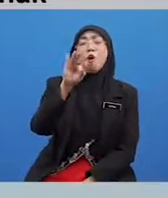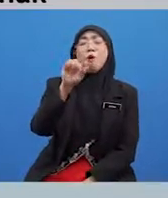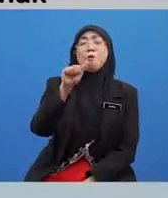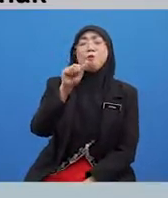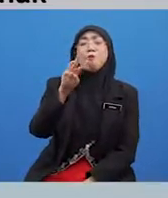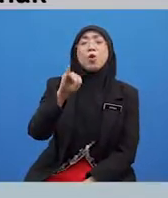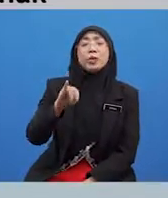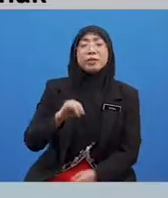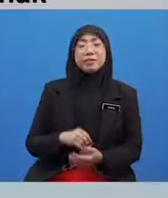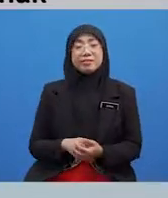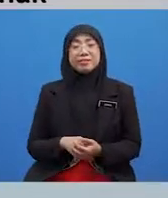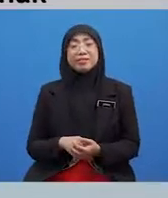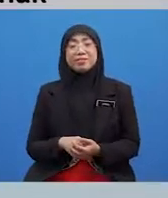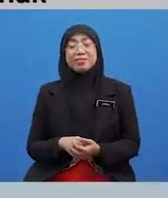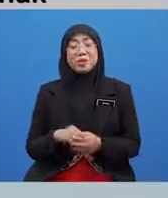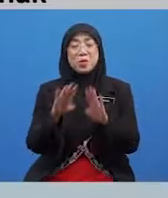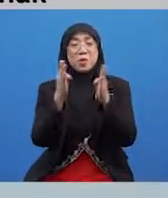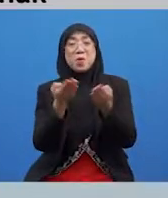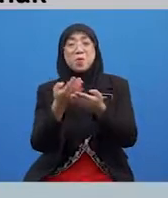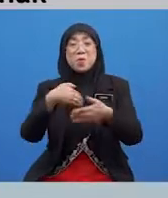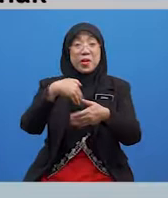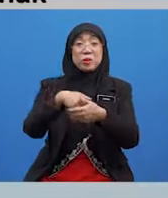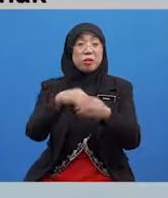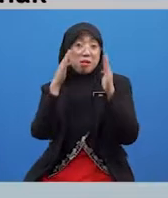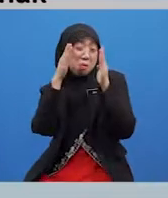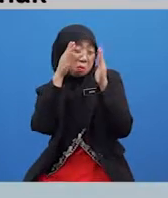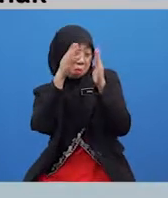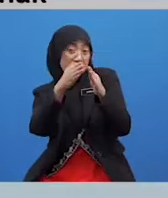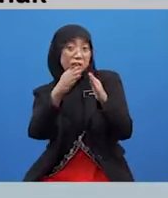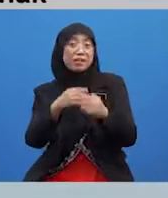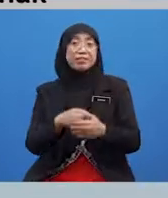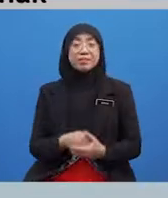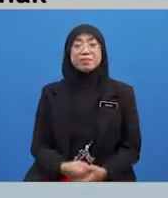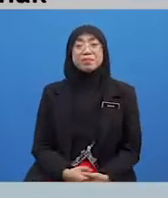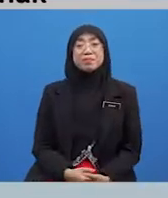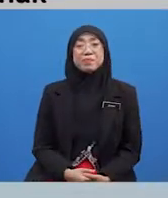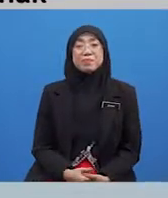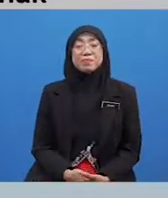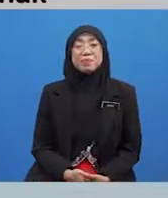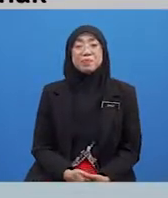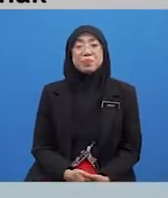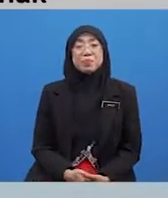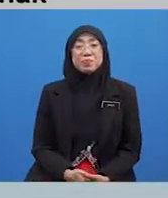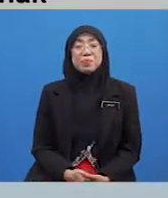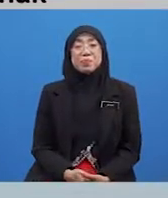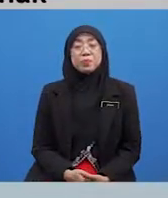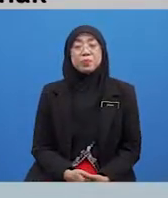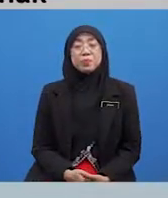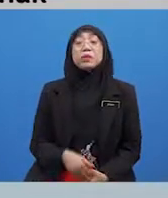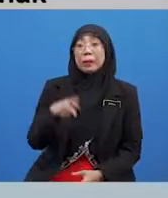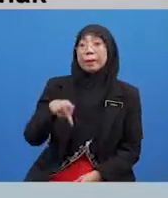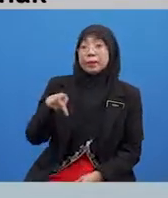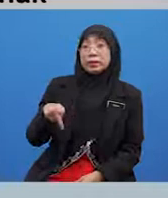kekal, manakala objek permainan bergerak atau kedua-duanya sekali akan